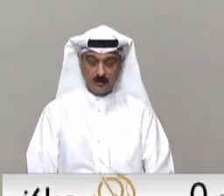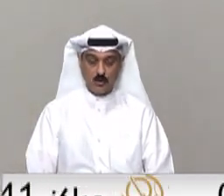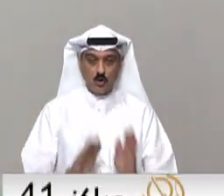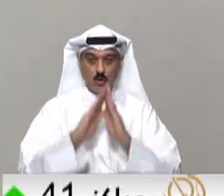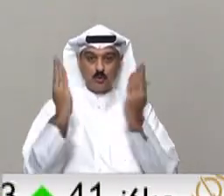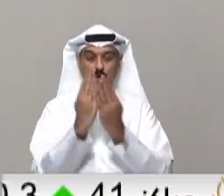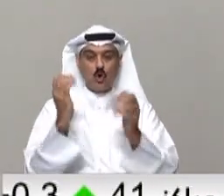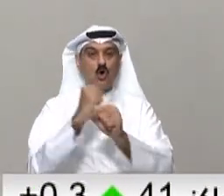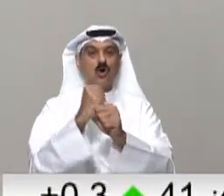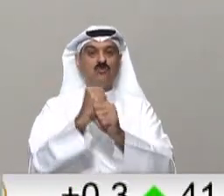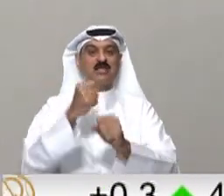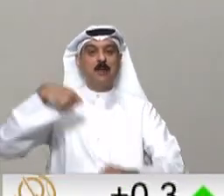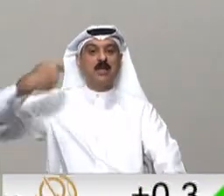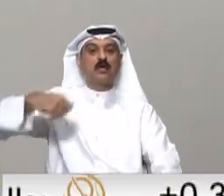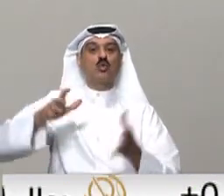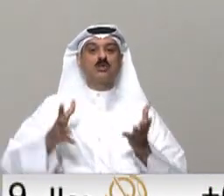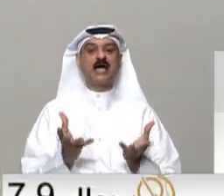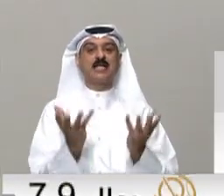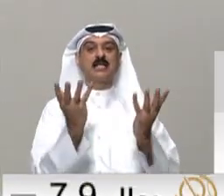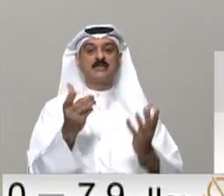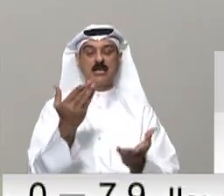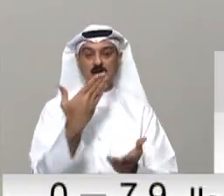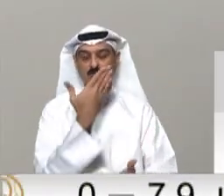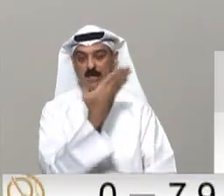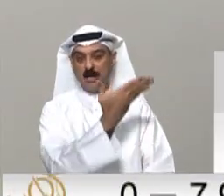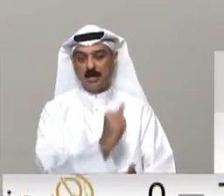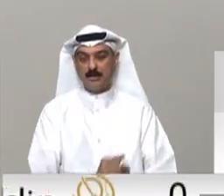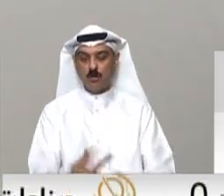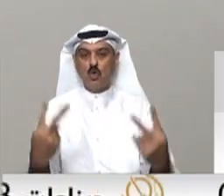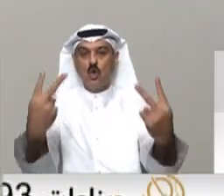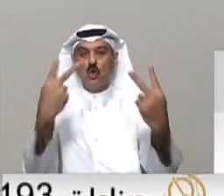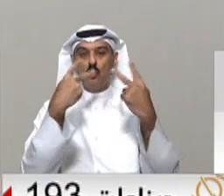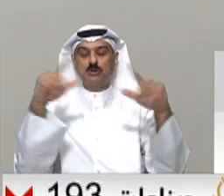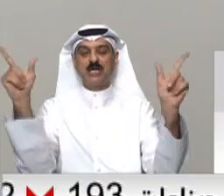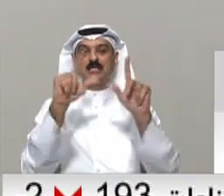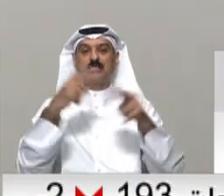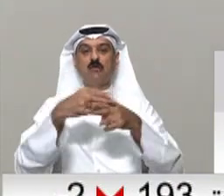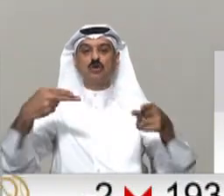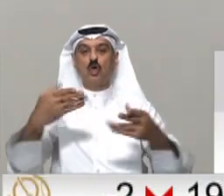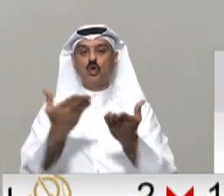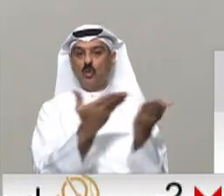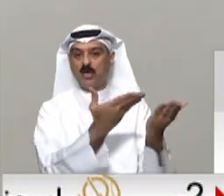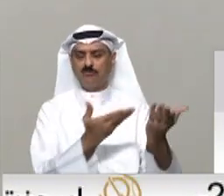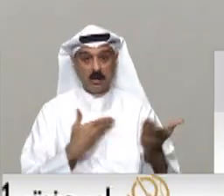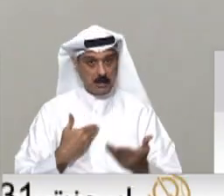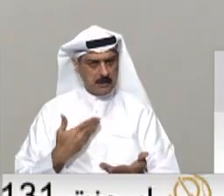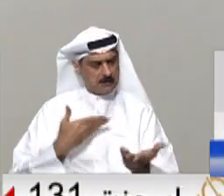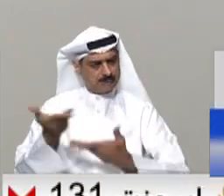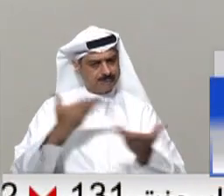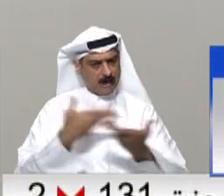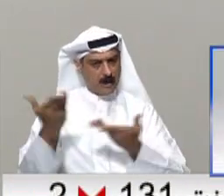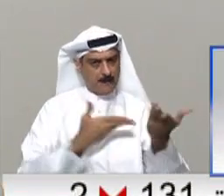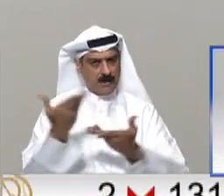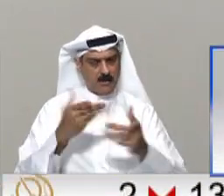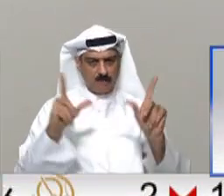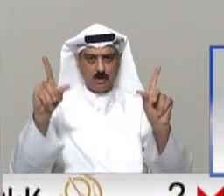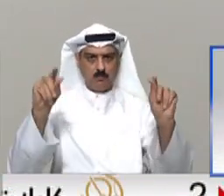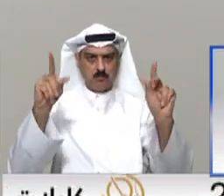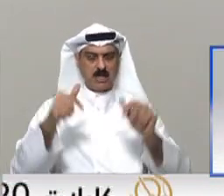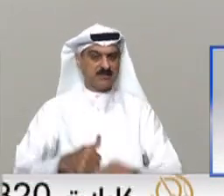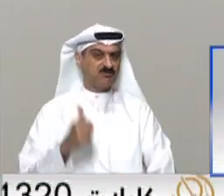عمليات وزارة الأشغال. أنت ومشاهدين تلفزيون دولة الكويت، تم التعامل مع الحالة أمس